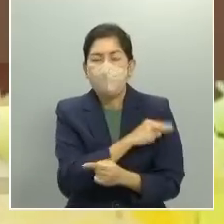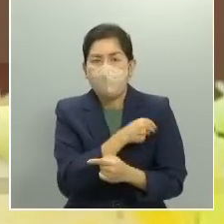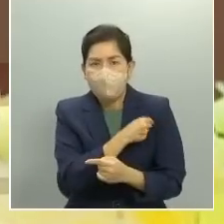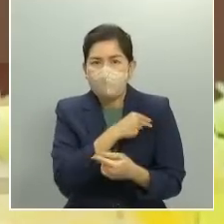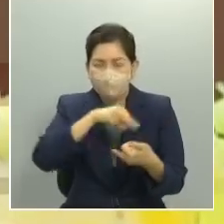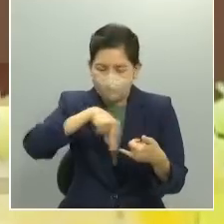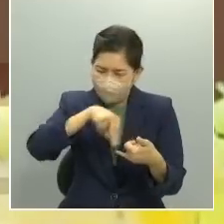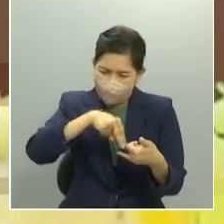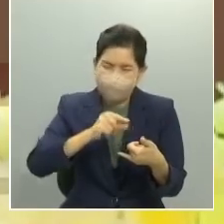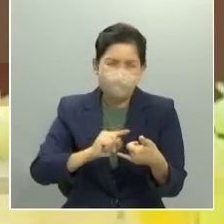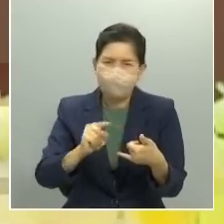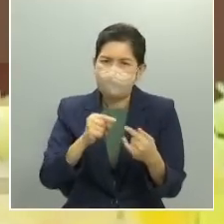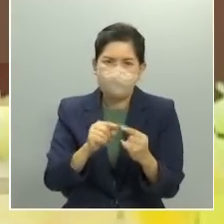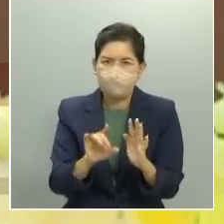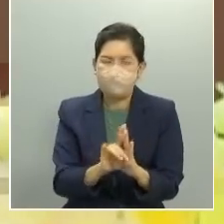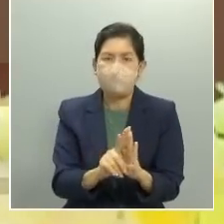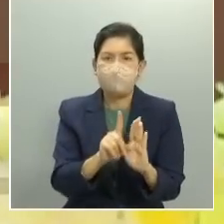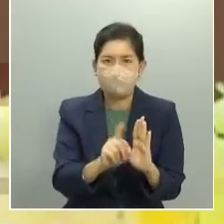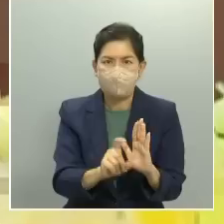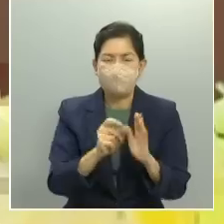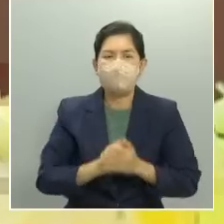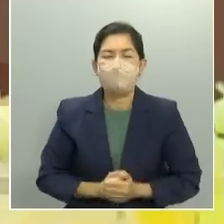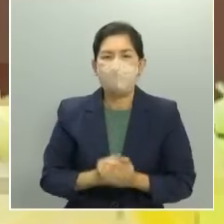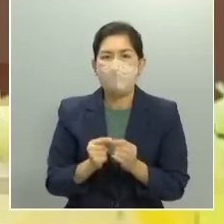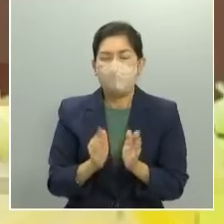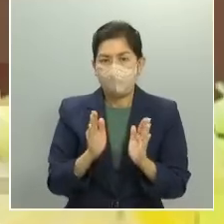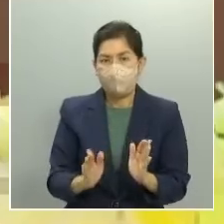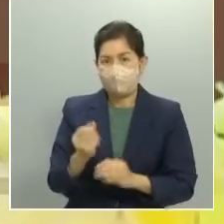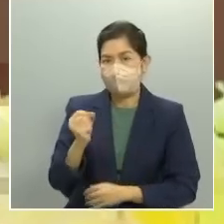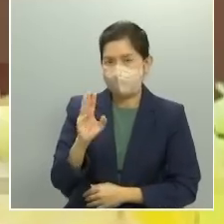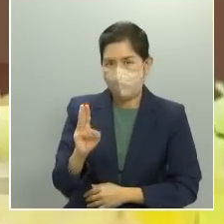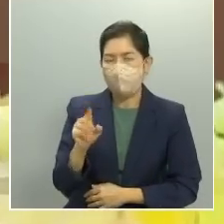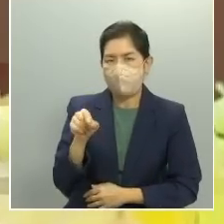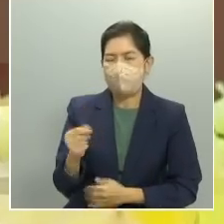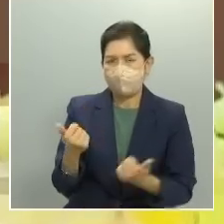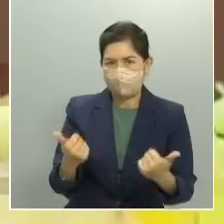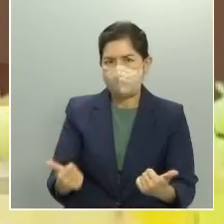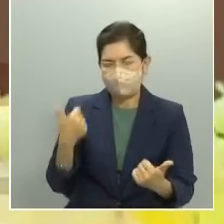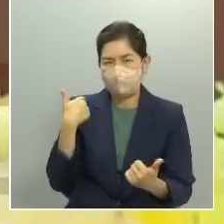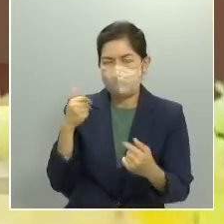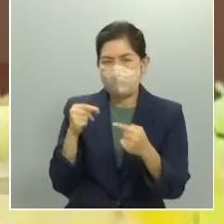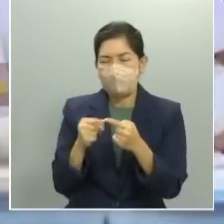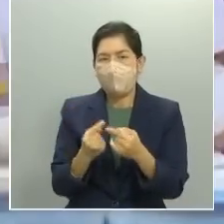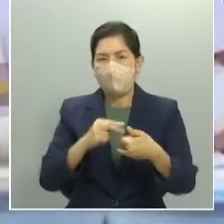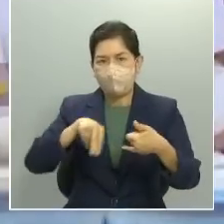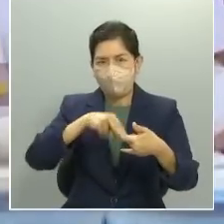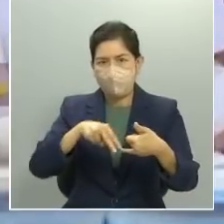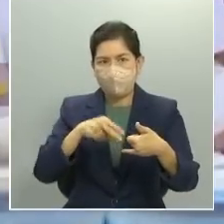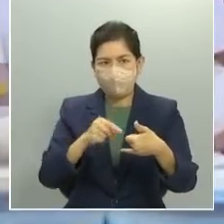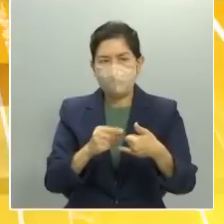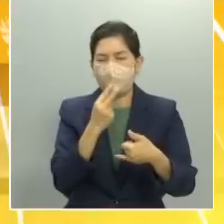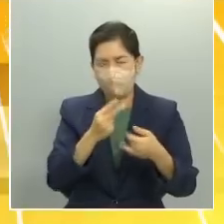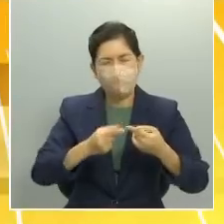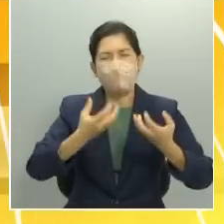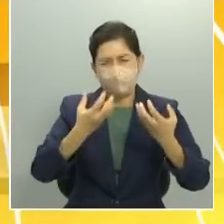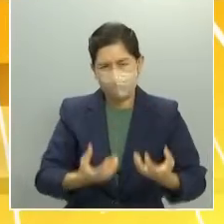ารถยื้อชีวิตเอาไว้ได้ซึ่งอีก16รายนะคะผู้บาดเจ็บที่เหลืออีก16รายในการดูแลของโรงพยาบาลทั้งหมดยังอาการหนักนะคะ